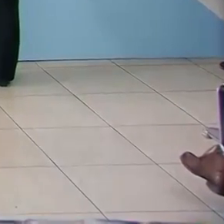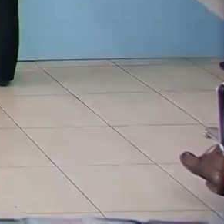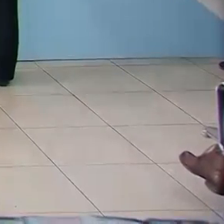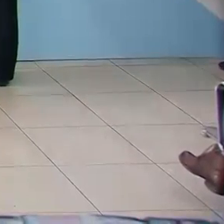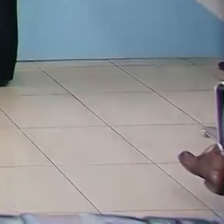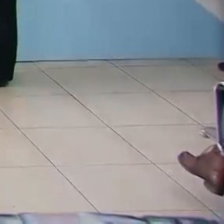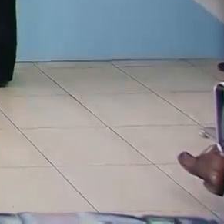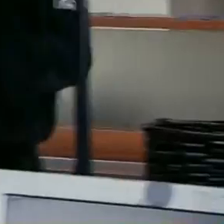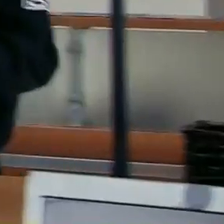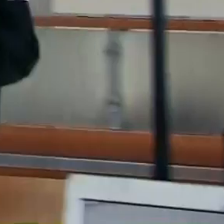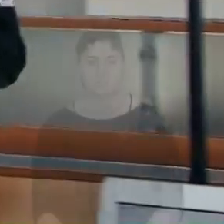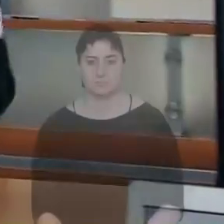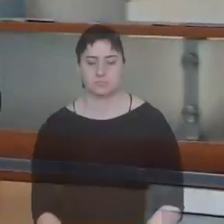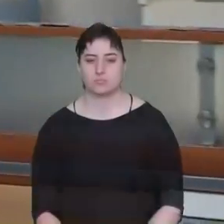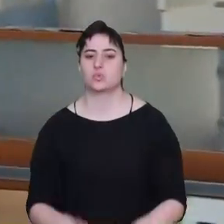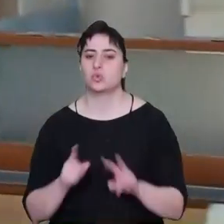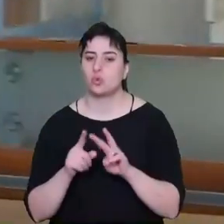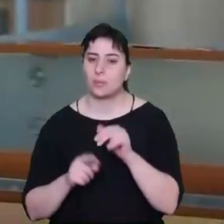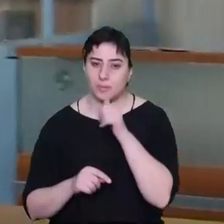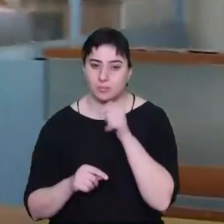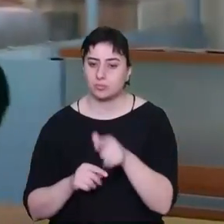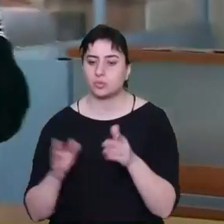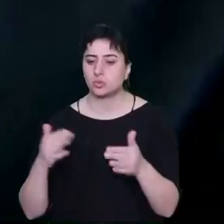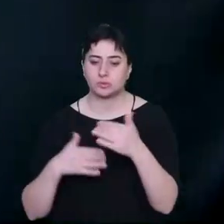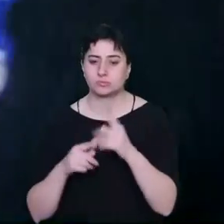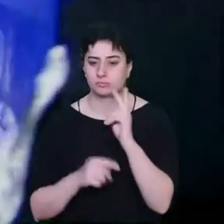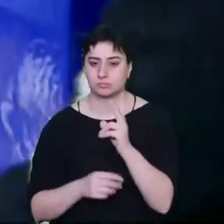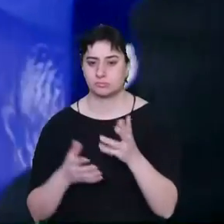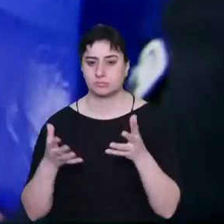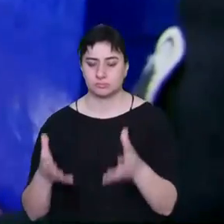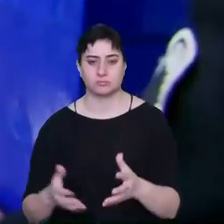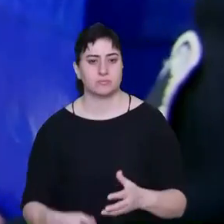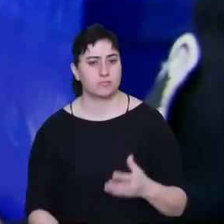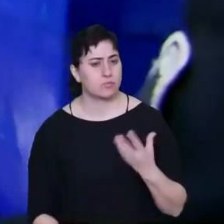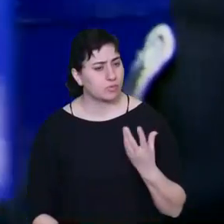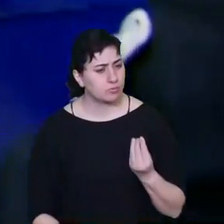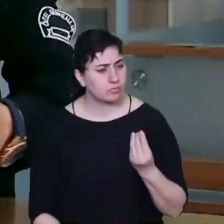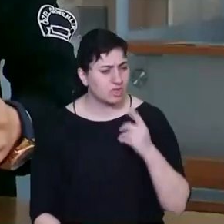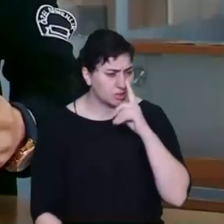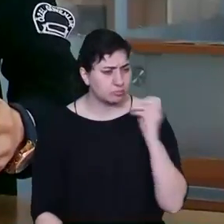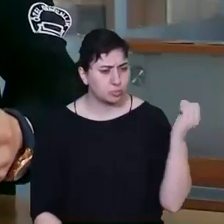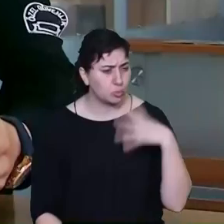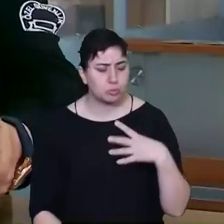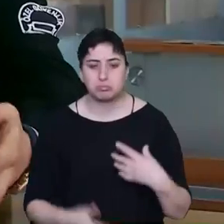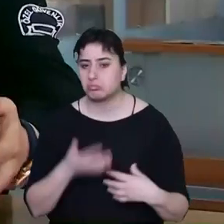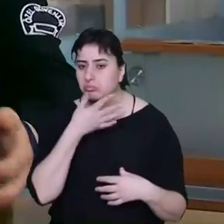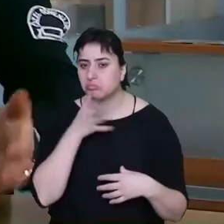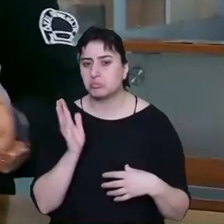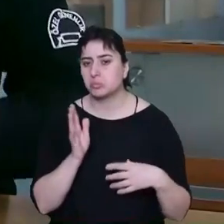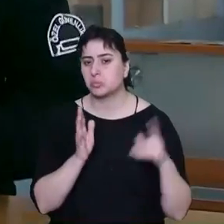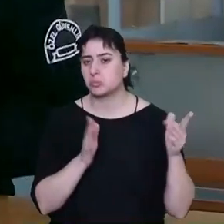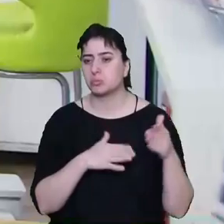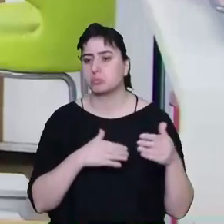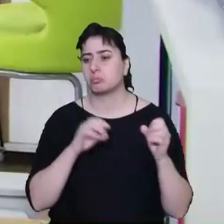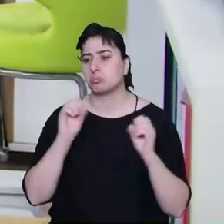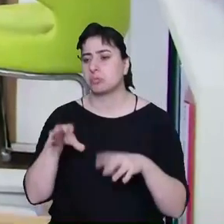kutusuyla Nurhan'ın yanına geldi. Nurhan Bey, bu koli sizeymiş. Allah Allah. Kim gönderdi? Bilmem ki, bırakan kişi bunu biliyor